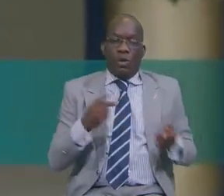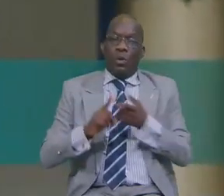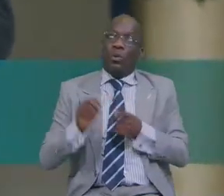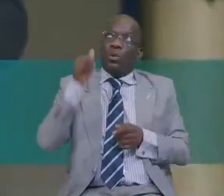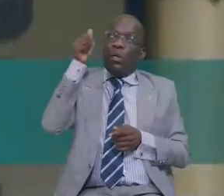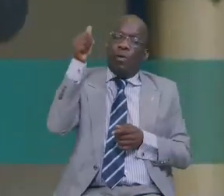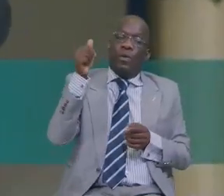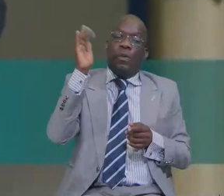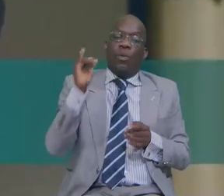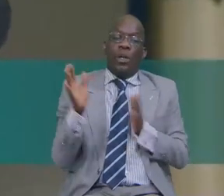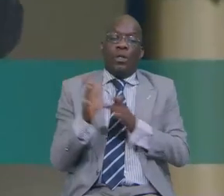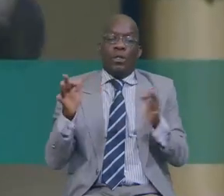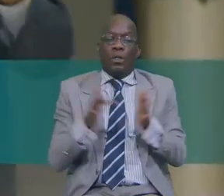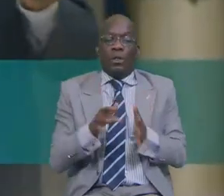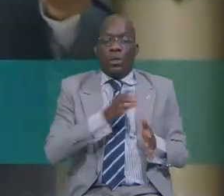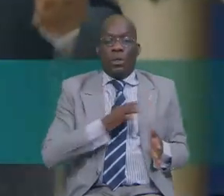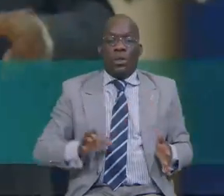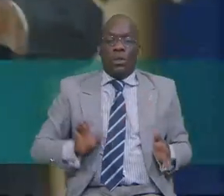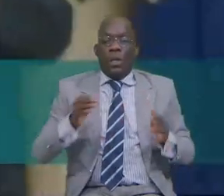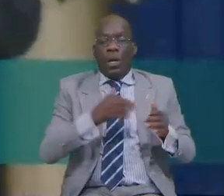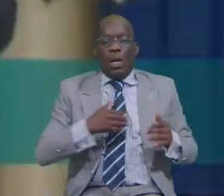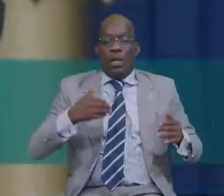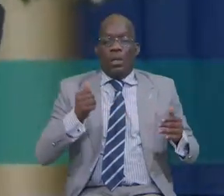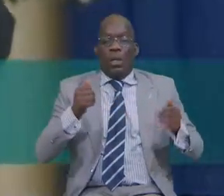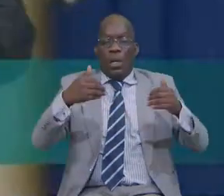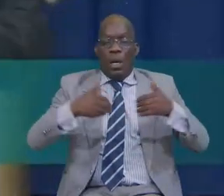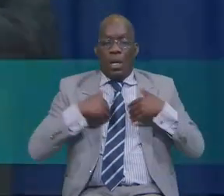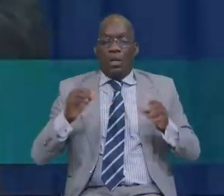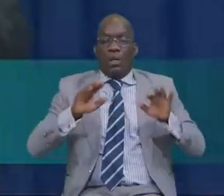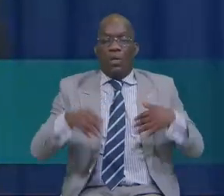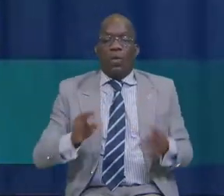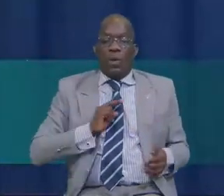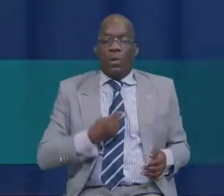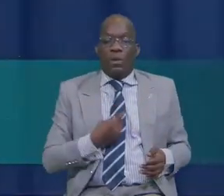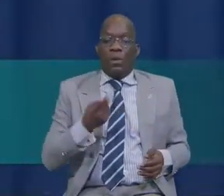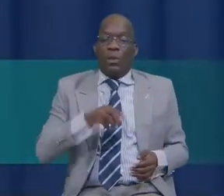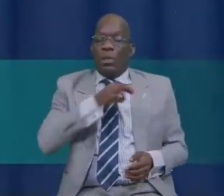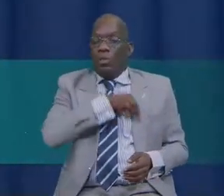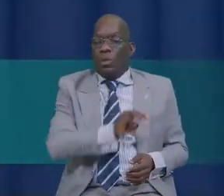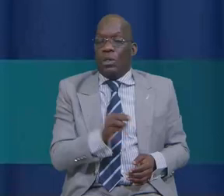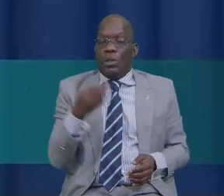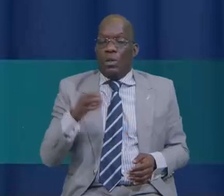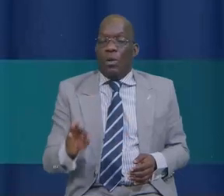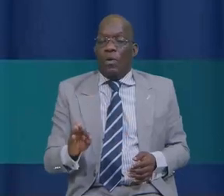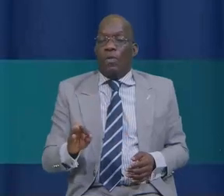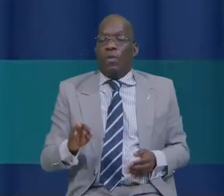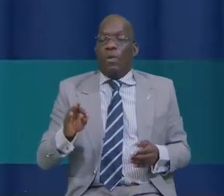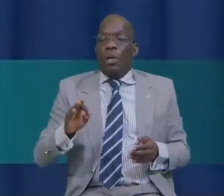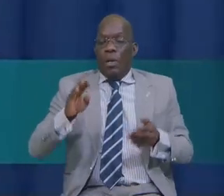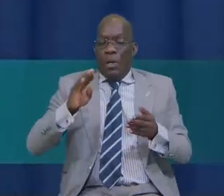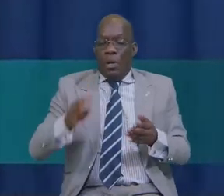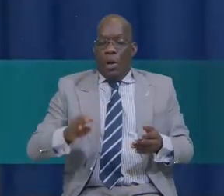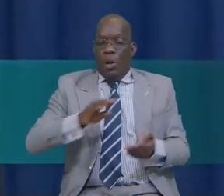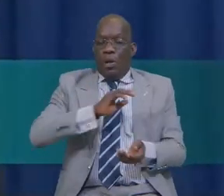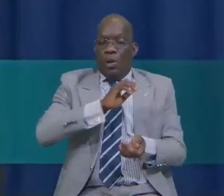Et tout cela vient de Dieu qui nous a réconciliés avec lui par Christ et qui nous a donné le ministère de la réconciliation.